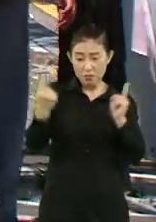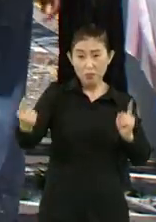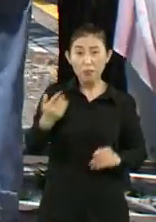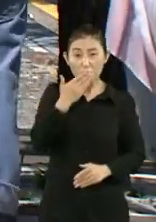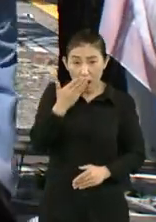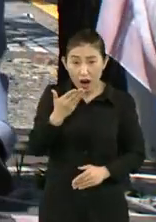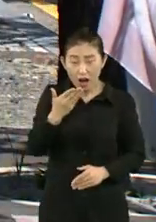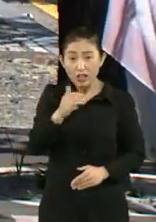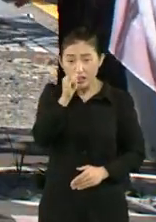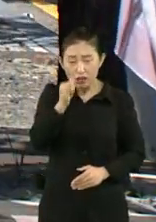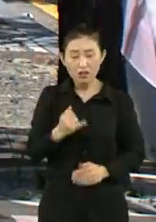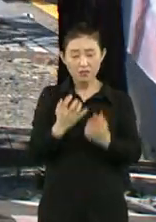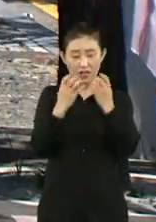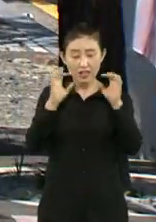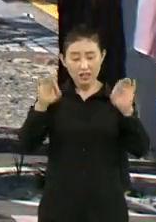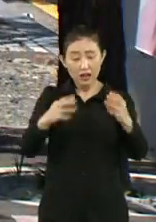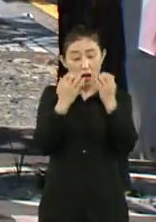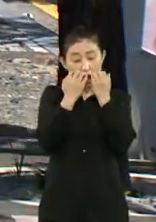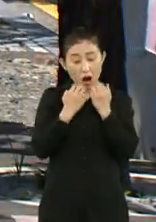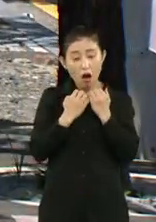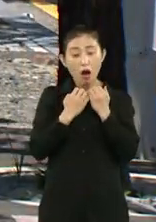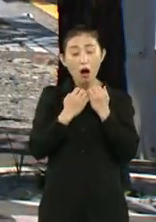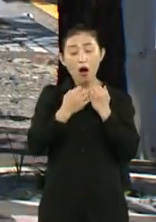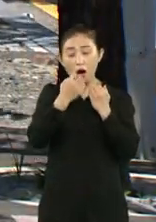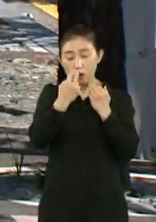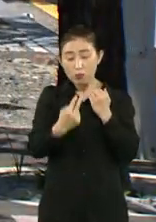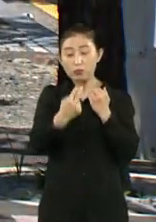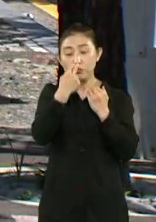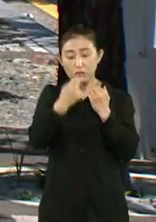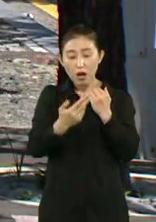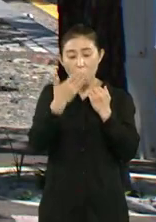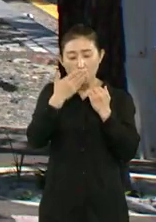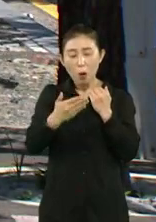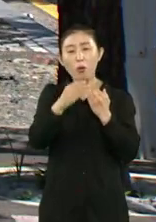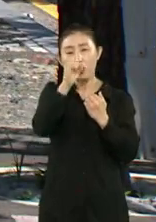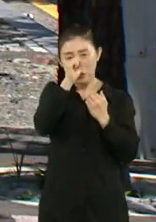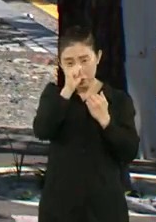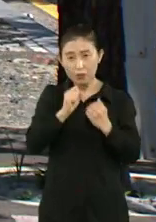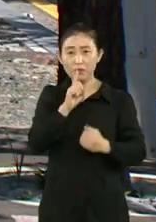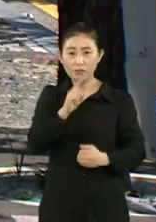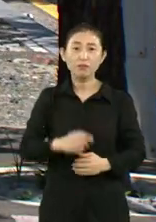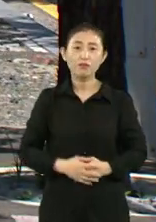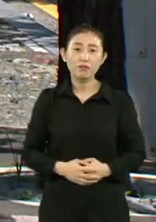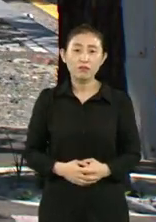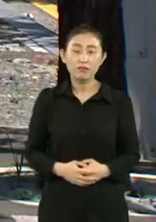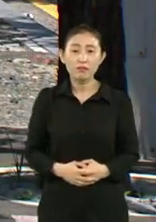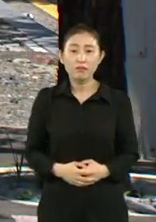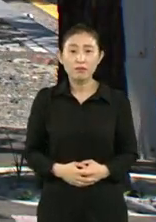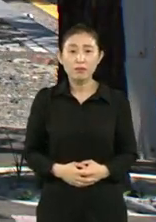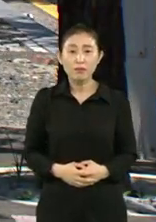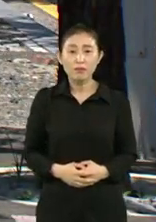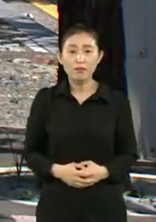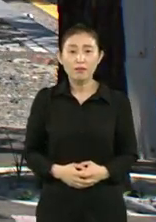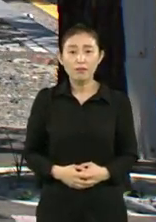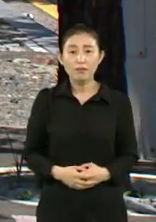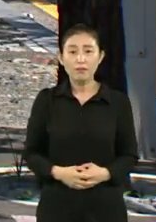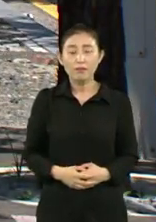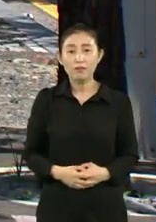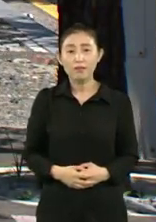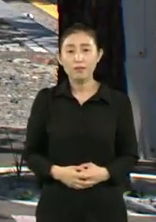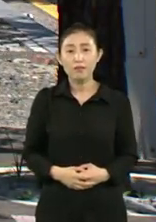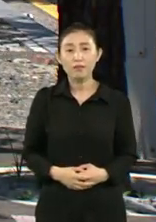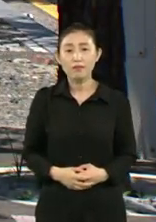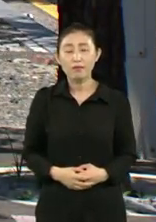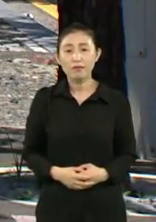경우 잠깐씩 마스크를 벗고 열기를 식히는 것도 도움이 될 수 있다고 밝혔습니다. TJB